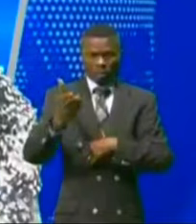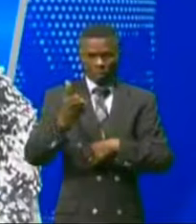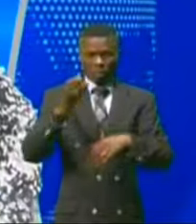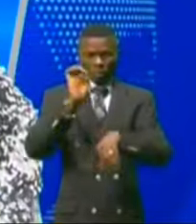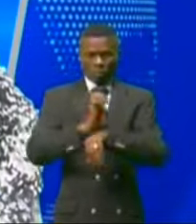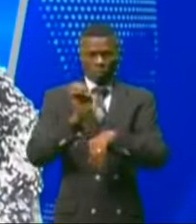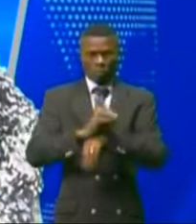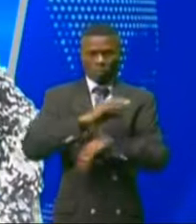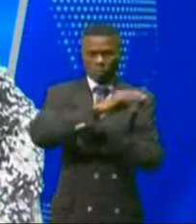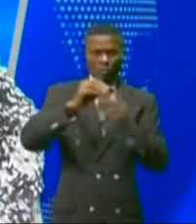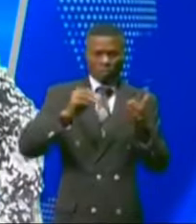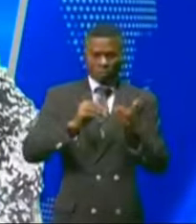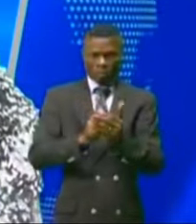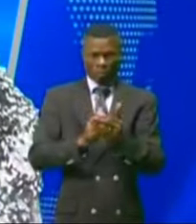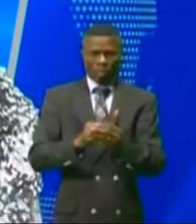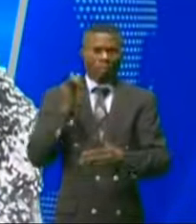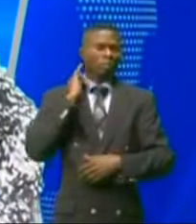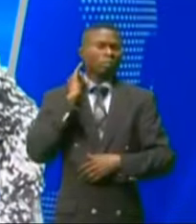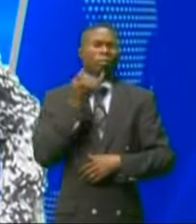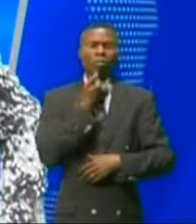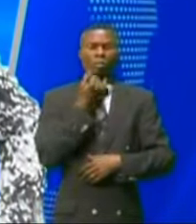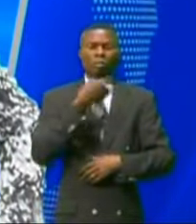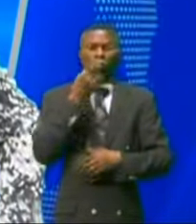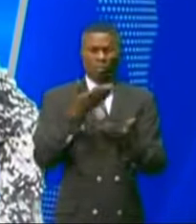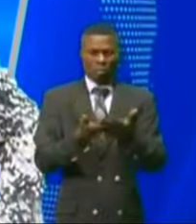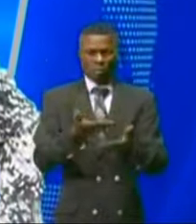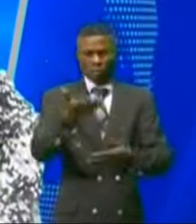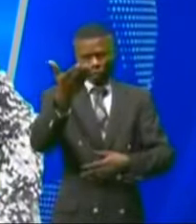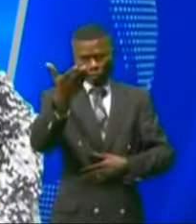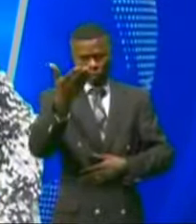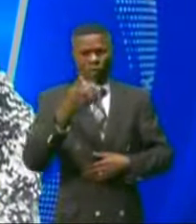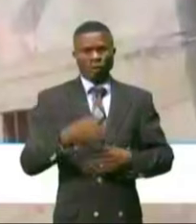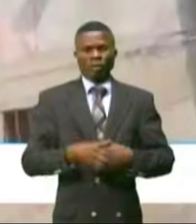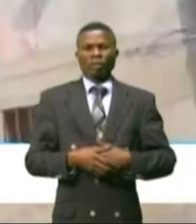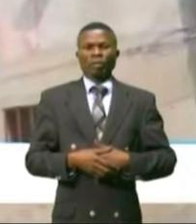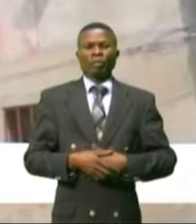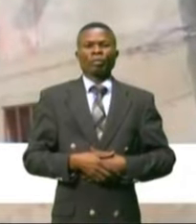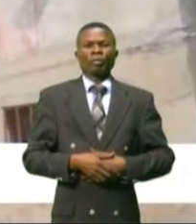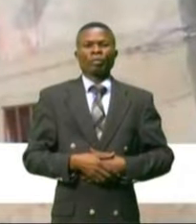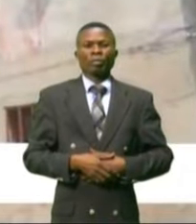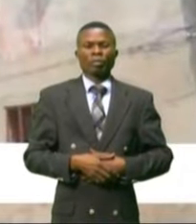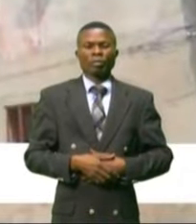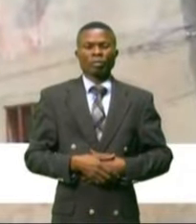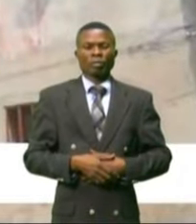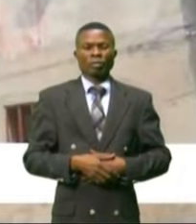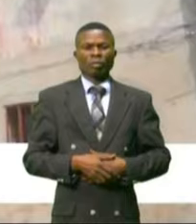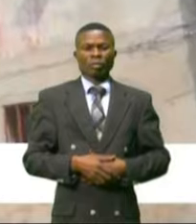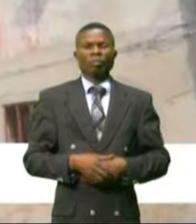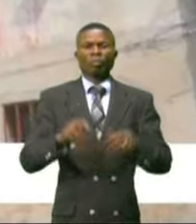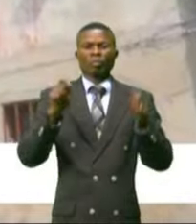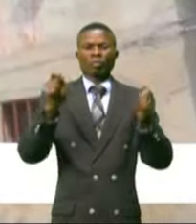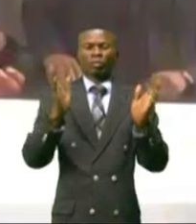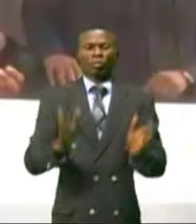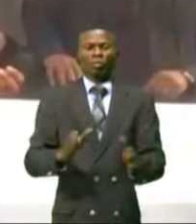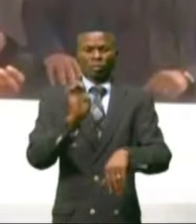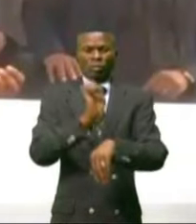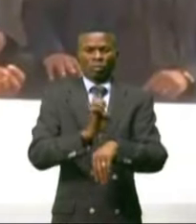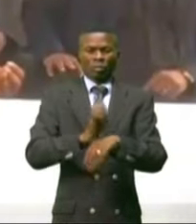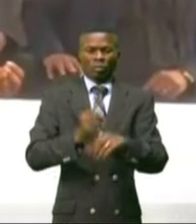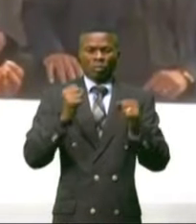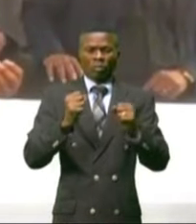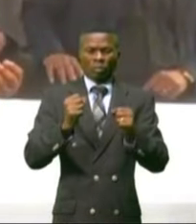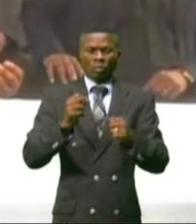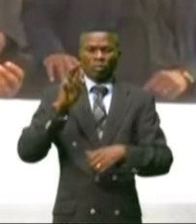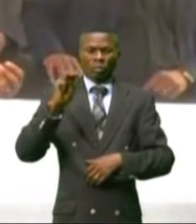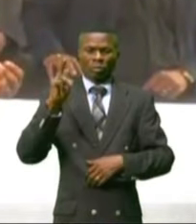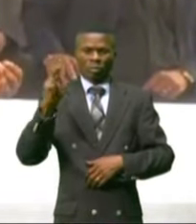l'église centrale, Israël Constant Ndamba. Anastasie Dumbu, commentaire. Cette conférence de presse tenue à l'église Four Square a